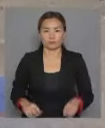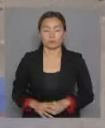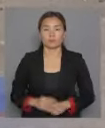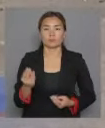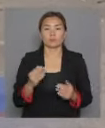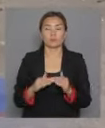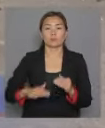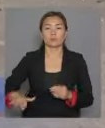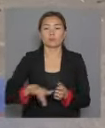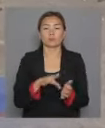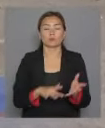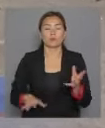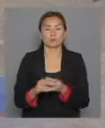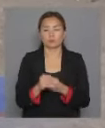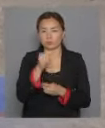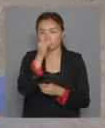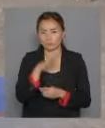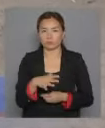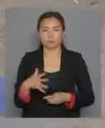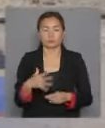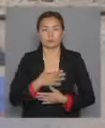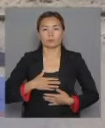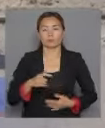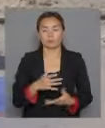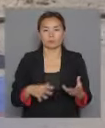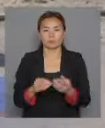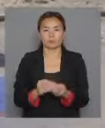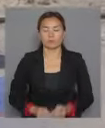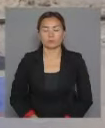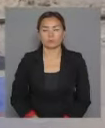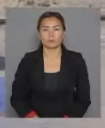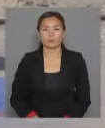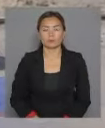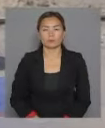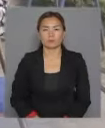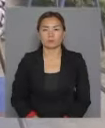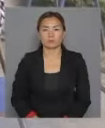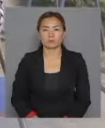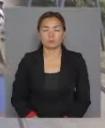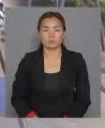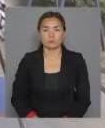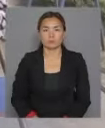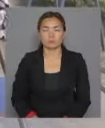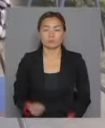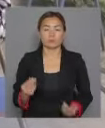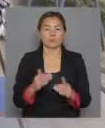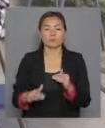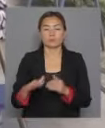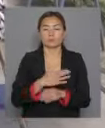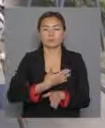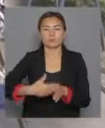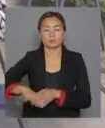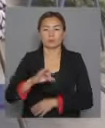игровых площадках города, что не может не вызвать беспокойства местных жителей. Эта игровая площадка расположена по